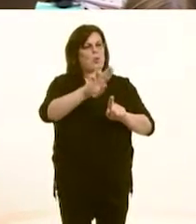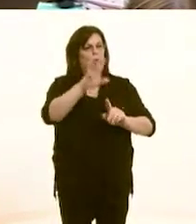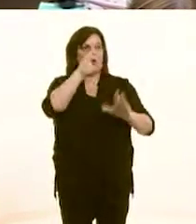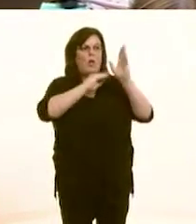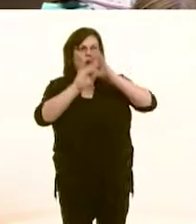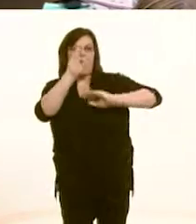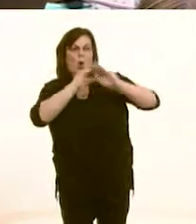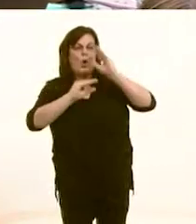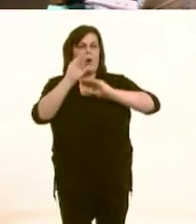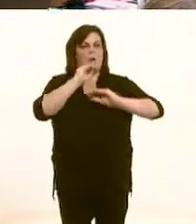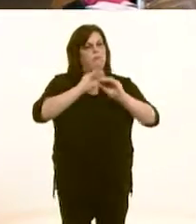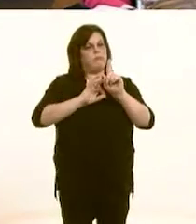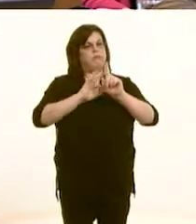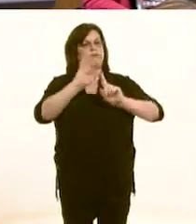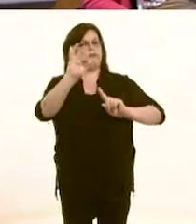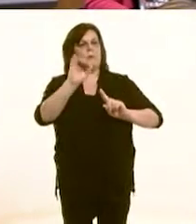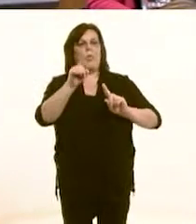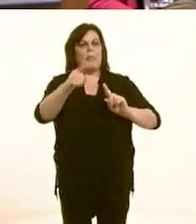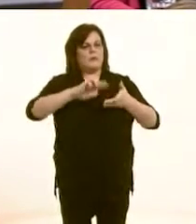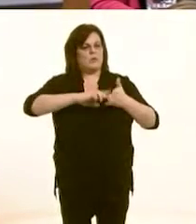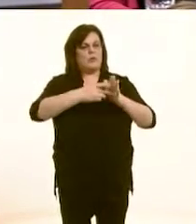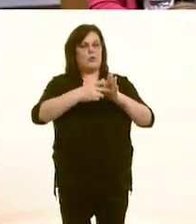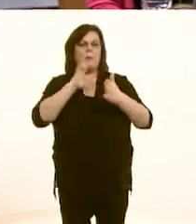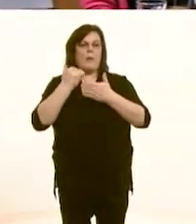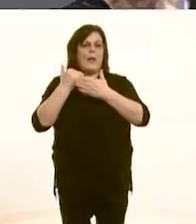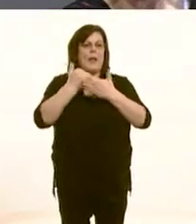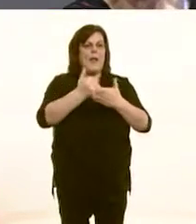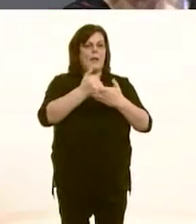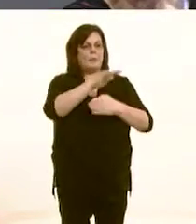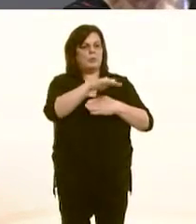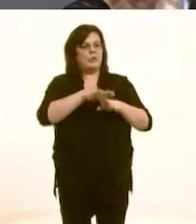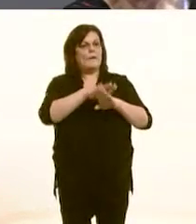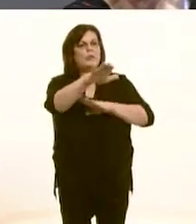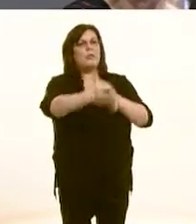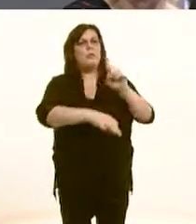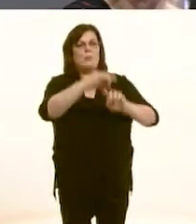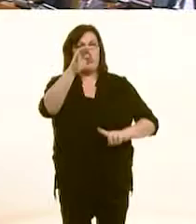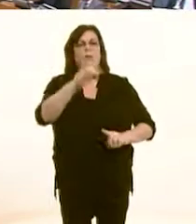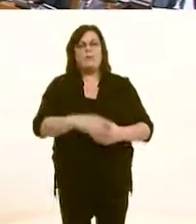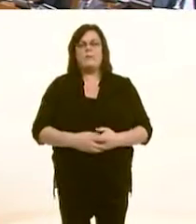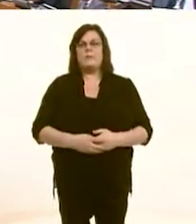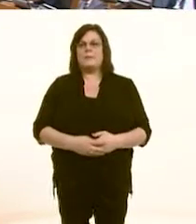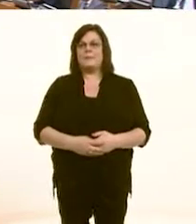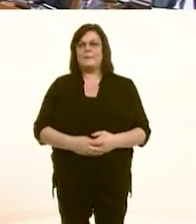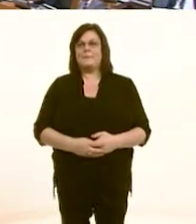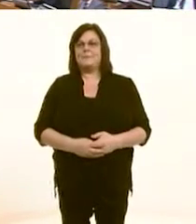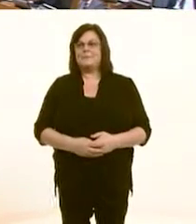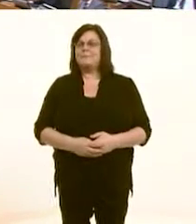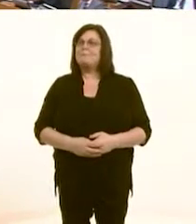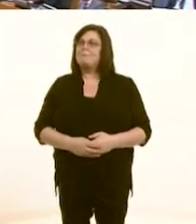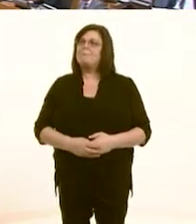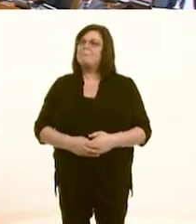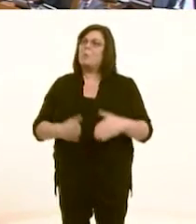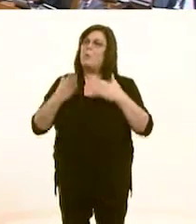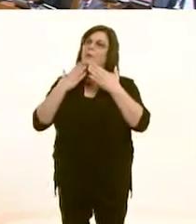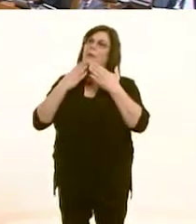â dyfodol y plant hyn. Alan Roberts. Diolch Llywydd. Prif Weinidog, dwi'n siŵr fod chi'n cytuno fo fi